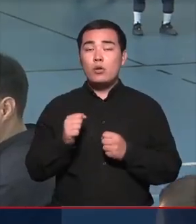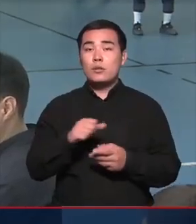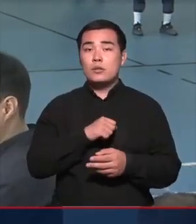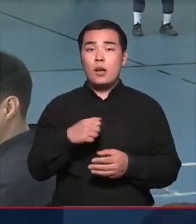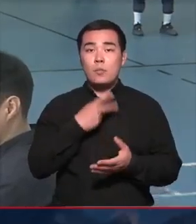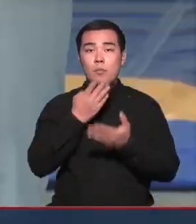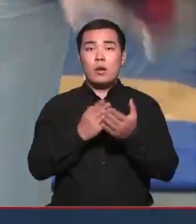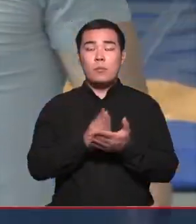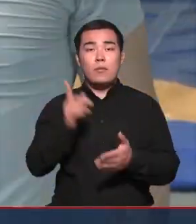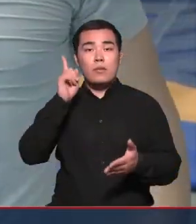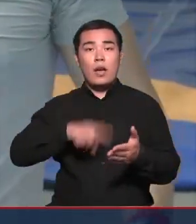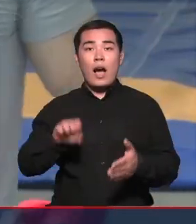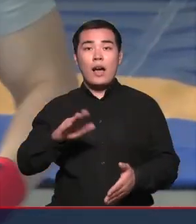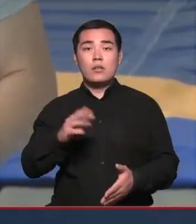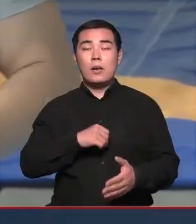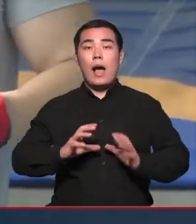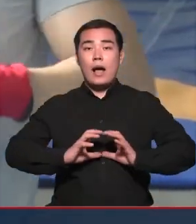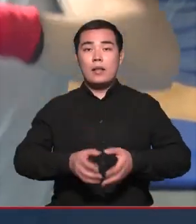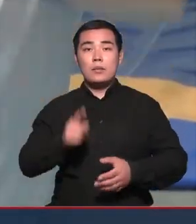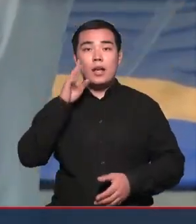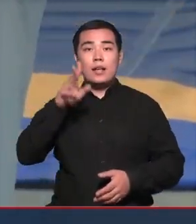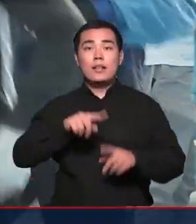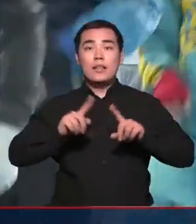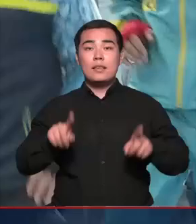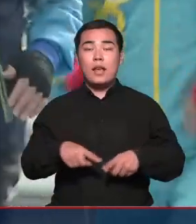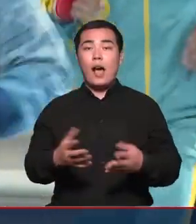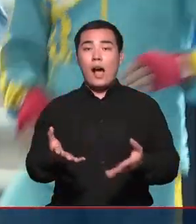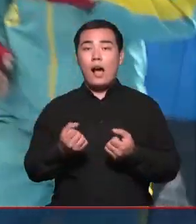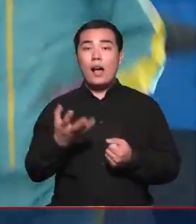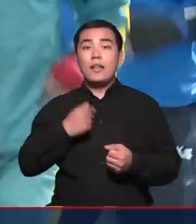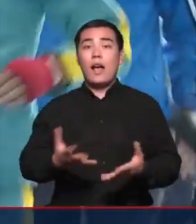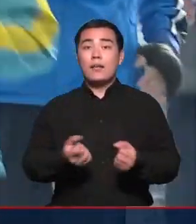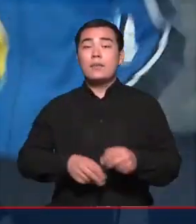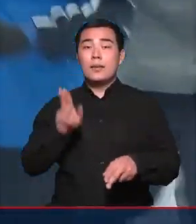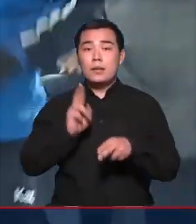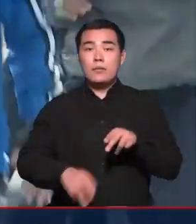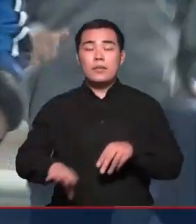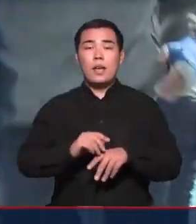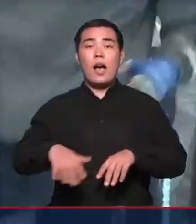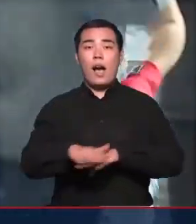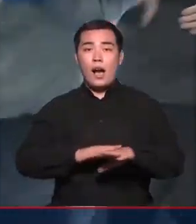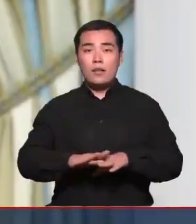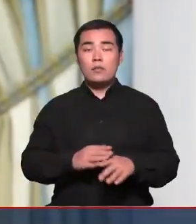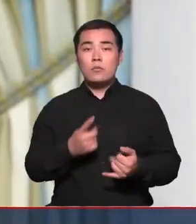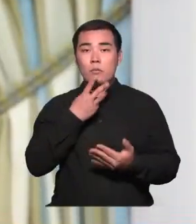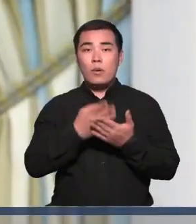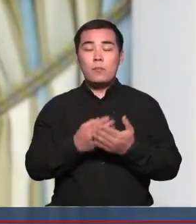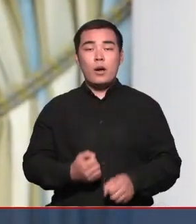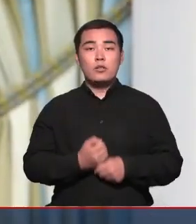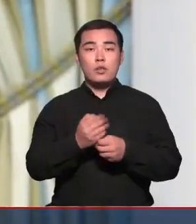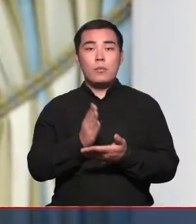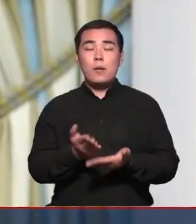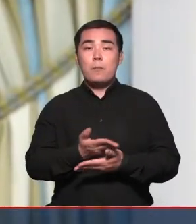отыр. Бұған дейін Азия, әлем чемпионы атанған ол лицензия алу үшін де алғаннан кейін де тынбай жаттығып жатқанын айтады. Біз